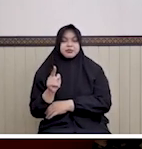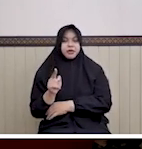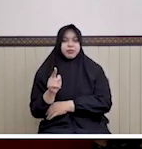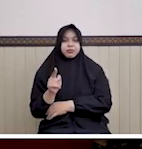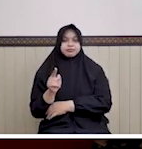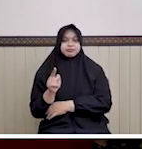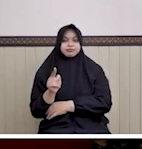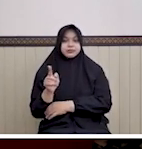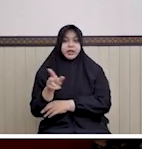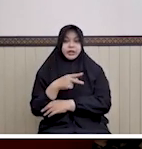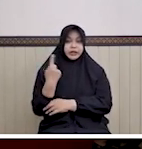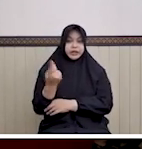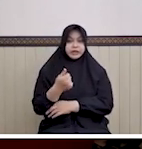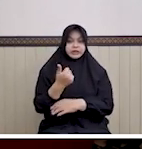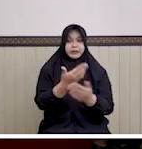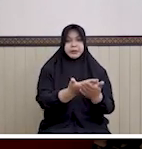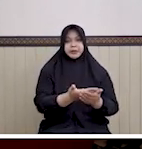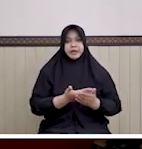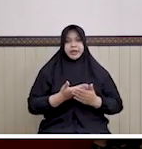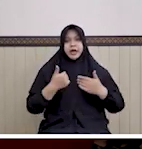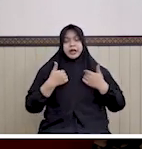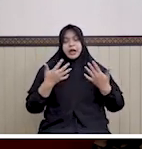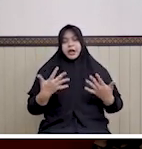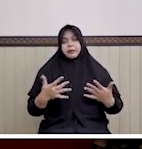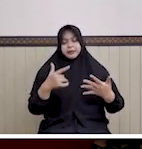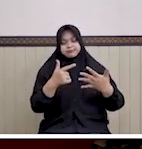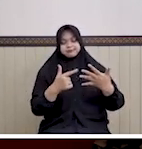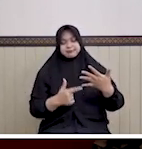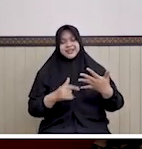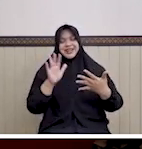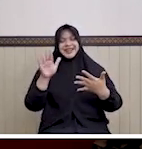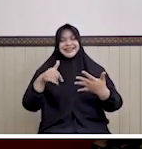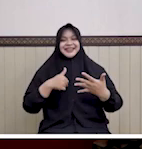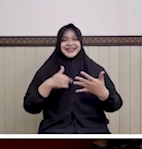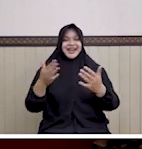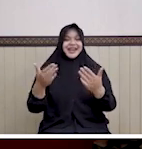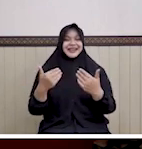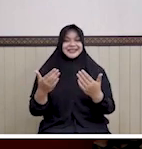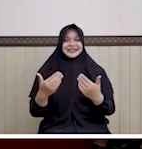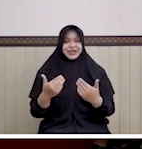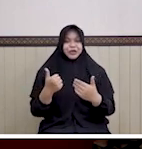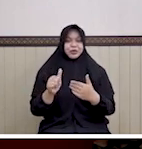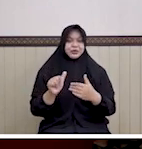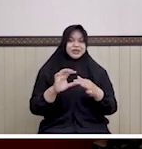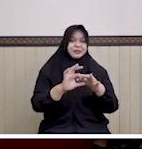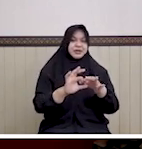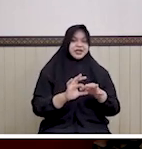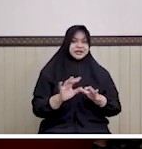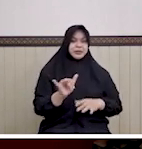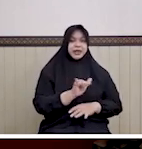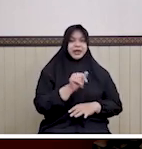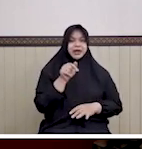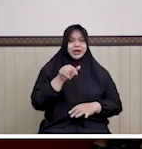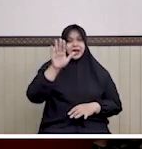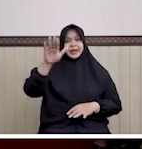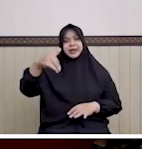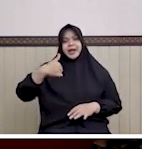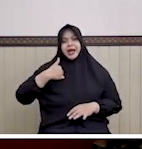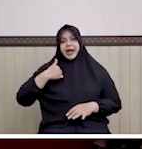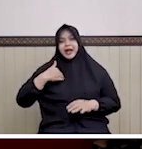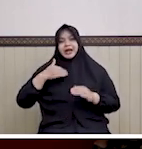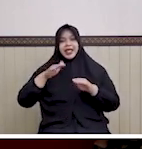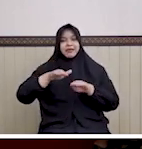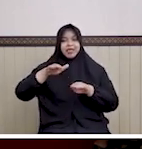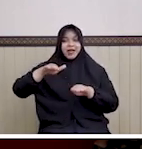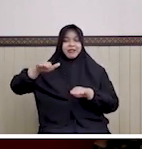the kita sedang memetakan ada apa saja di situ nah itu nanti kita acak untuk berjejaring seperti ini nanti nanti ada level-level